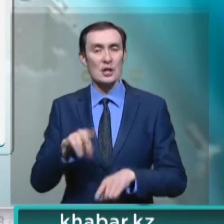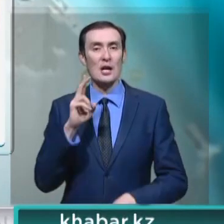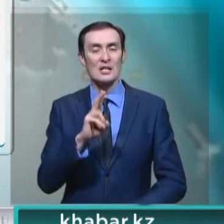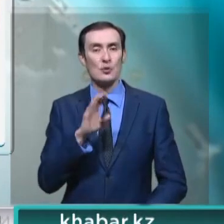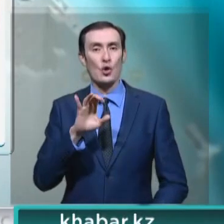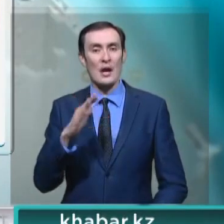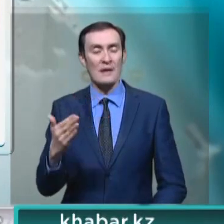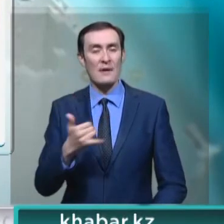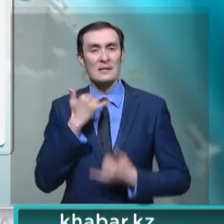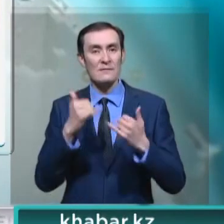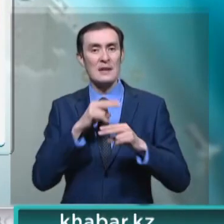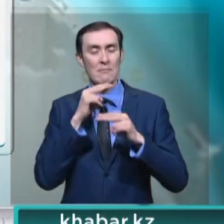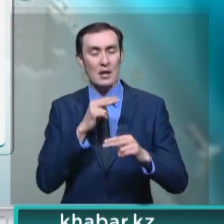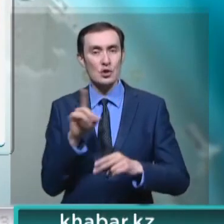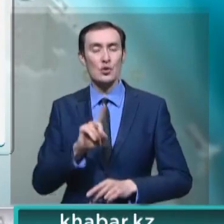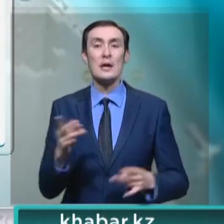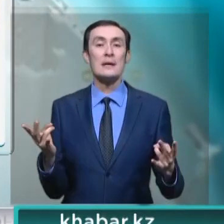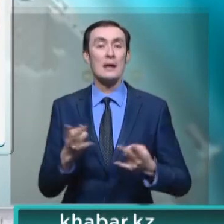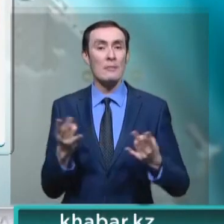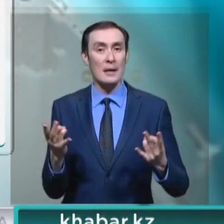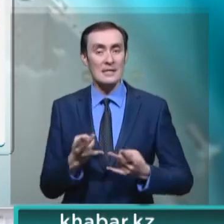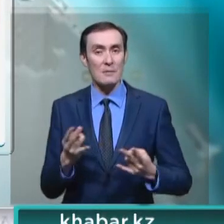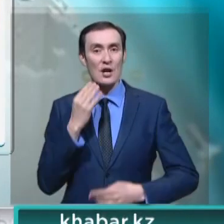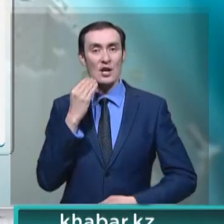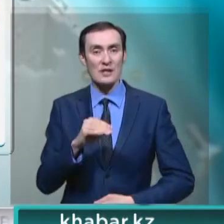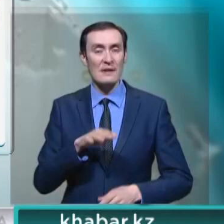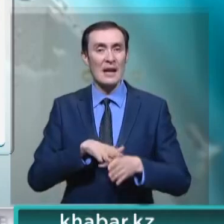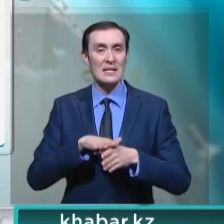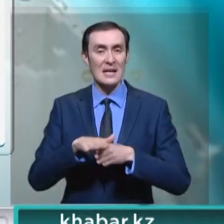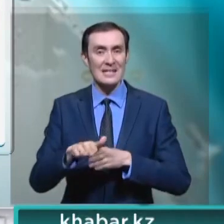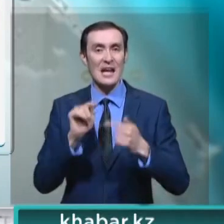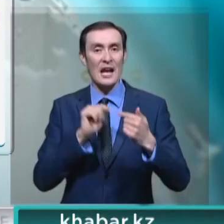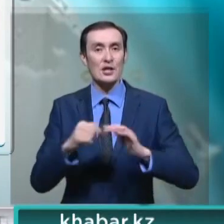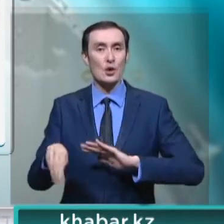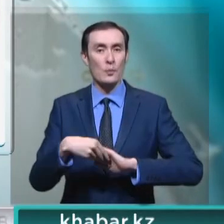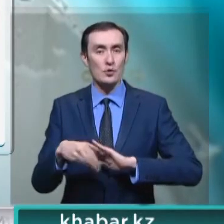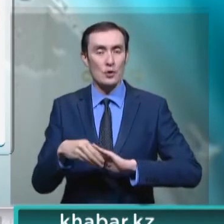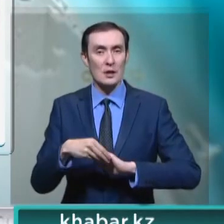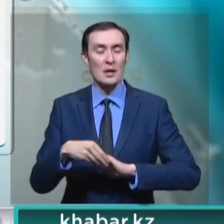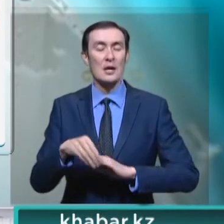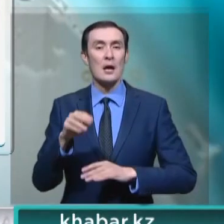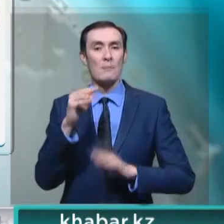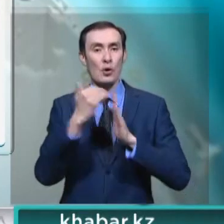Касым-Жомарт Токаев акцентировал внимание на необходимости качественной реализации антикоррупционных новелл и